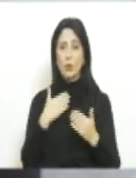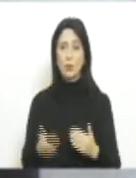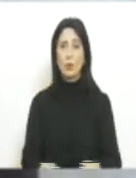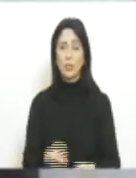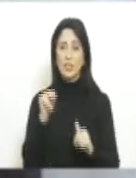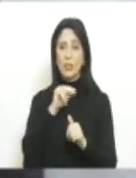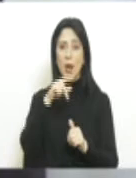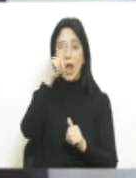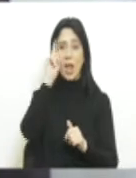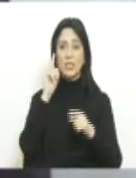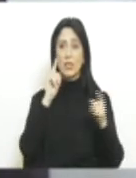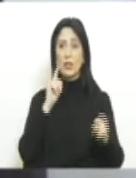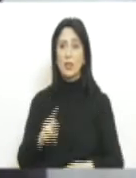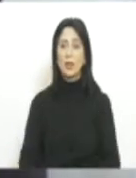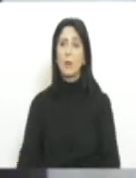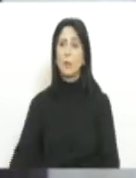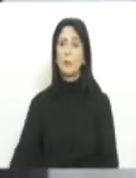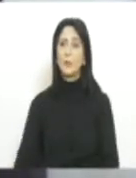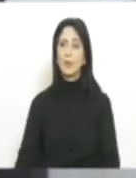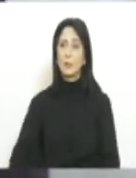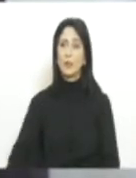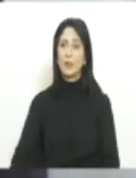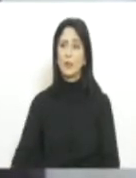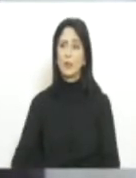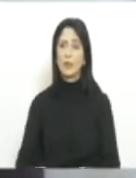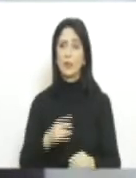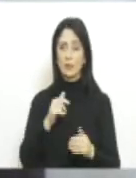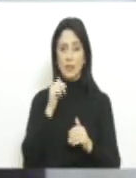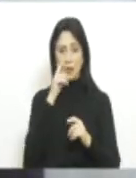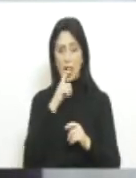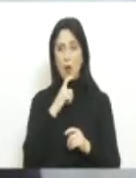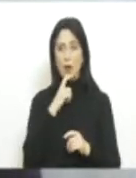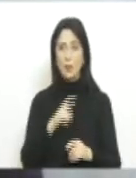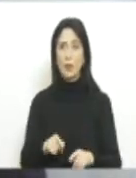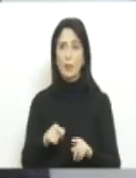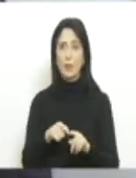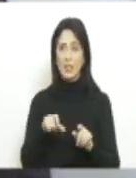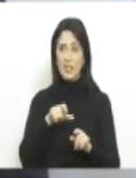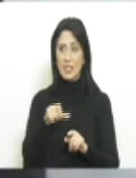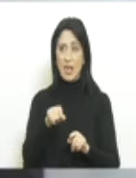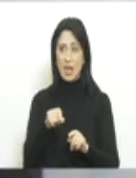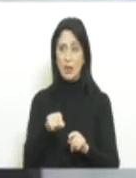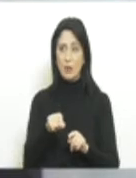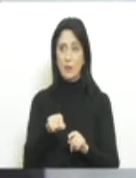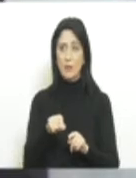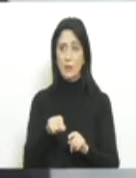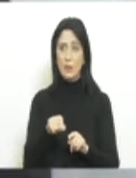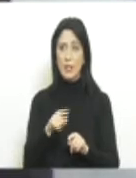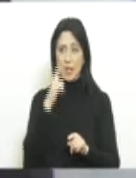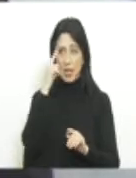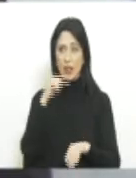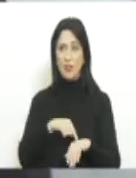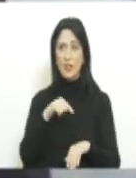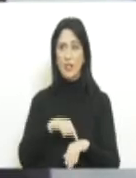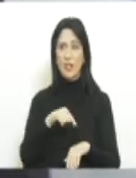სომხეთთანაც და აზერბაიჯანთანაც, დაუდგენელი საზღვარი შეიძლება ყოველთვის იყოს რაღაც გაუგებრობის წყარო. და იმასაც კარგად ხვდებით,